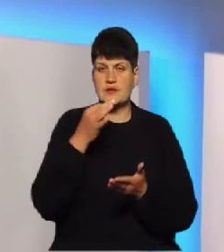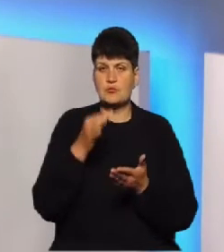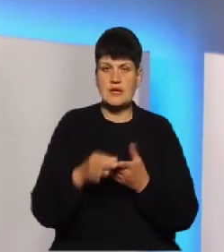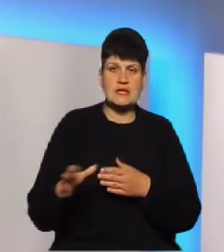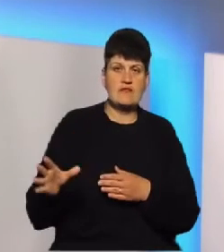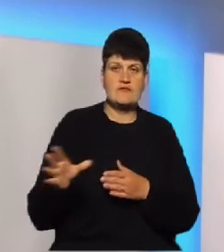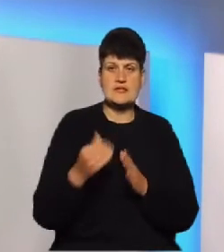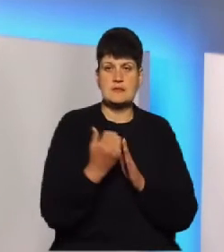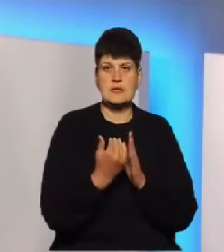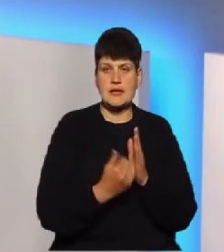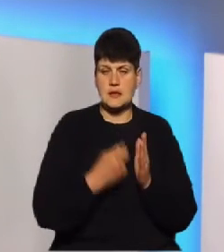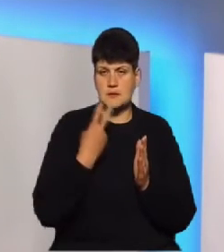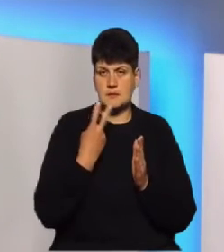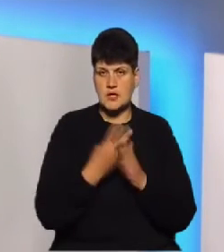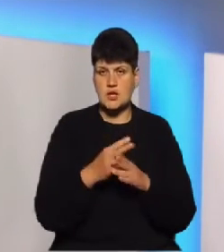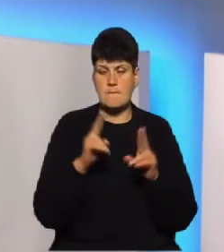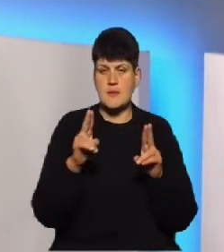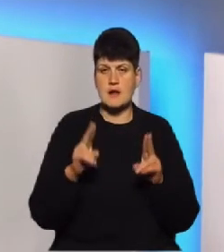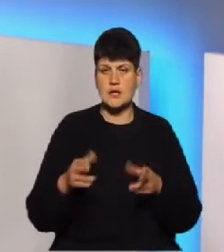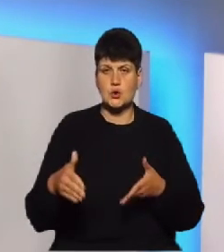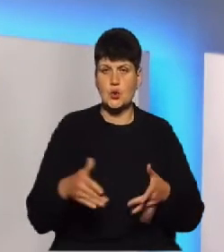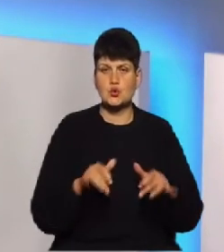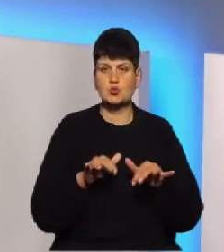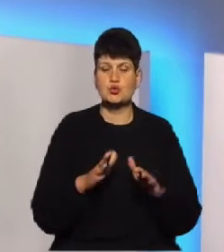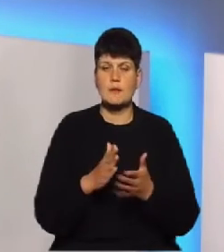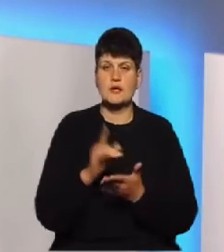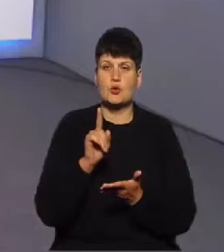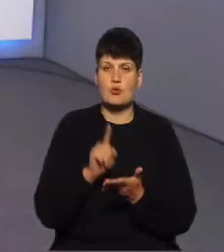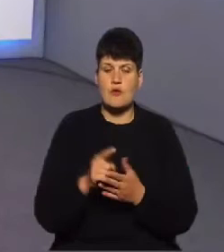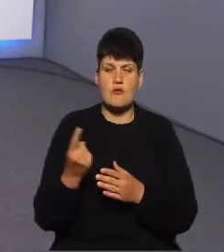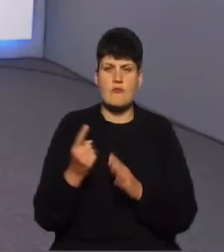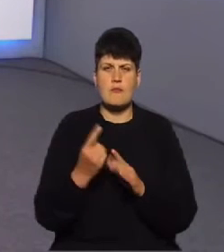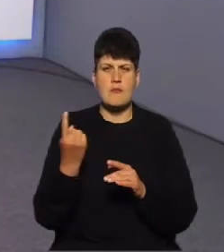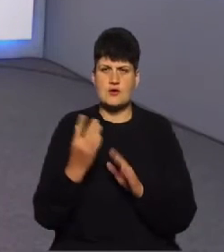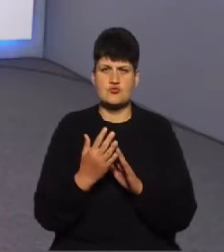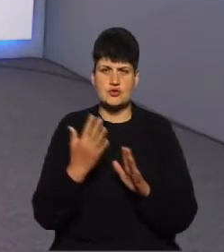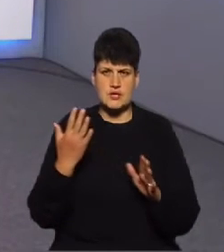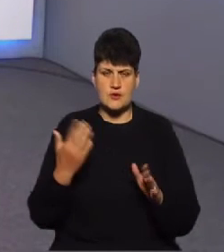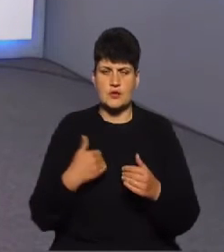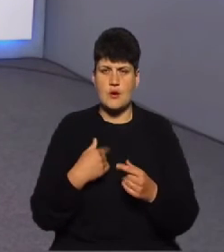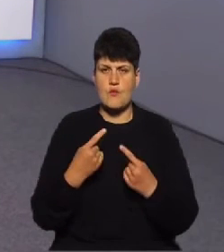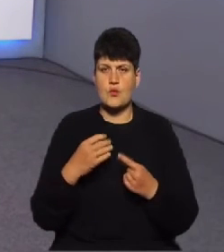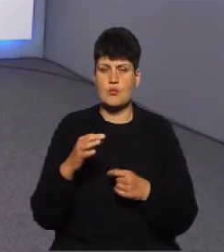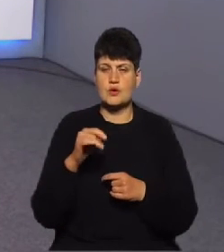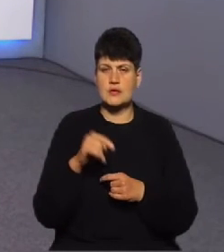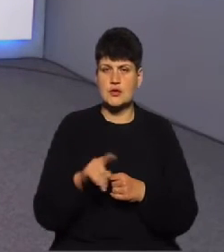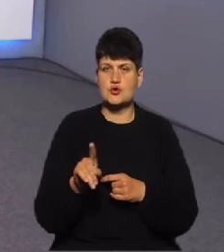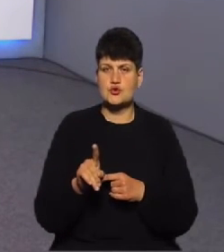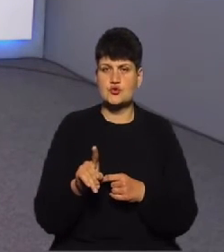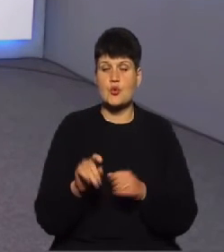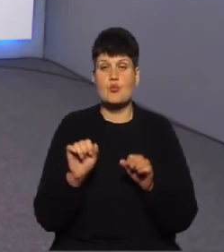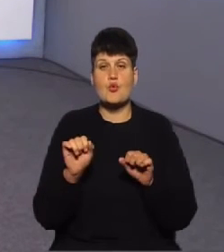які передбачені правила дорожнього руху, і мати також якісь обов'язки. В першу чергу, це знову ж таки, я говорю. Зараз трохи уточню, говориться про те, що ймовірно,